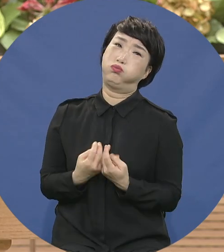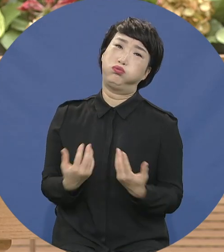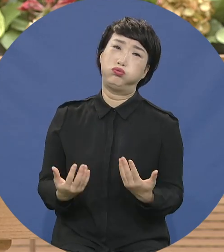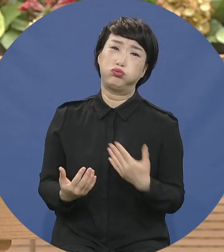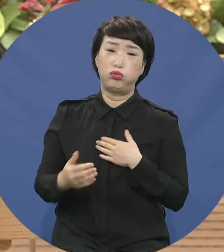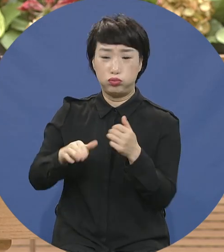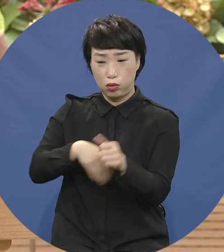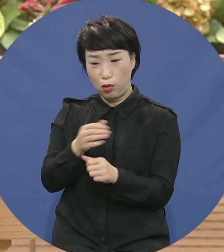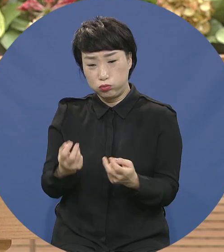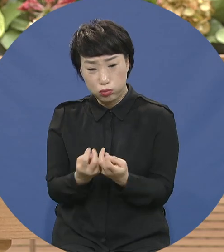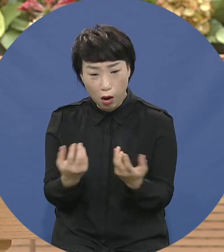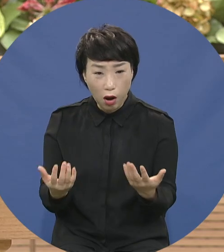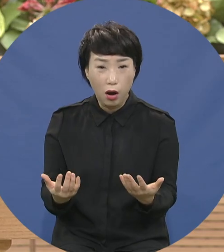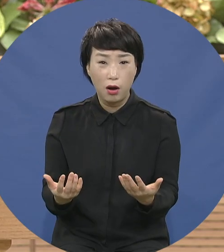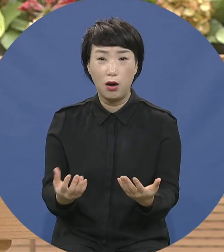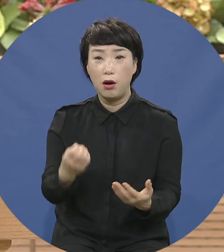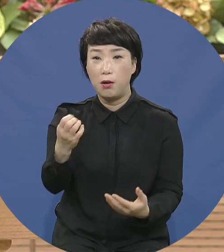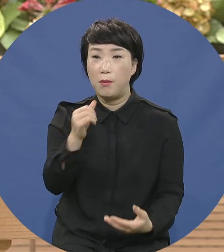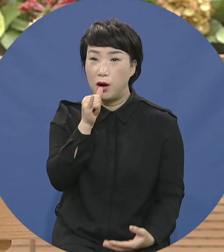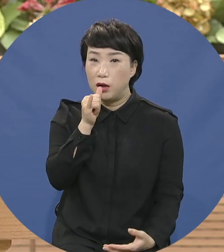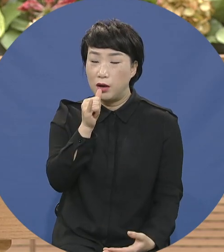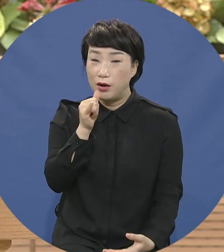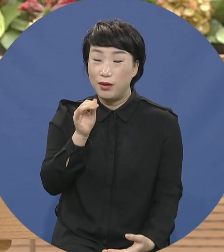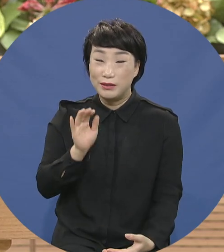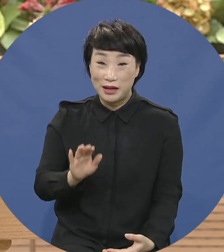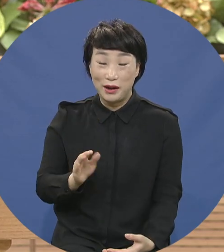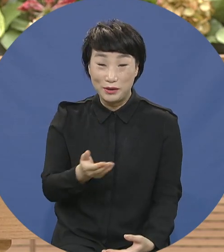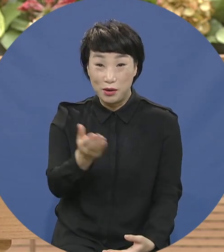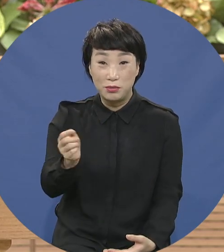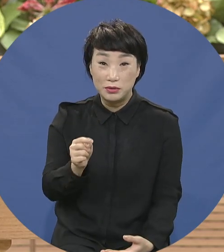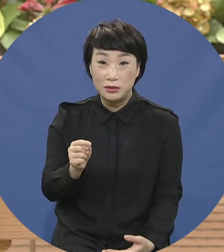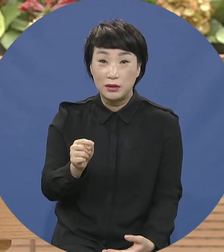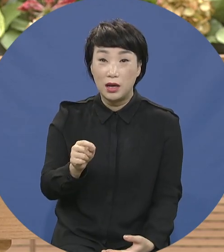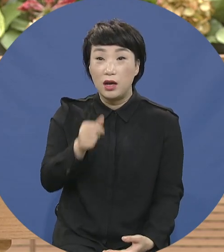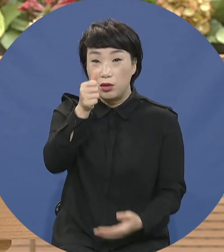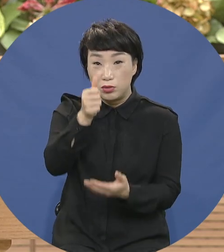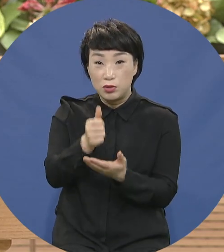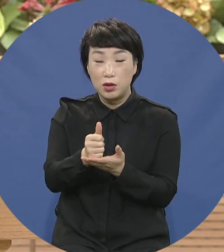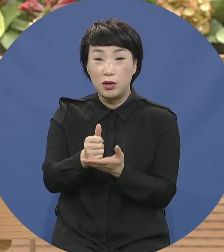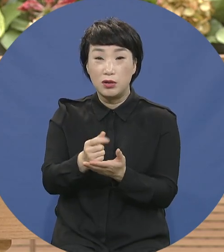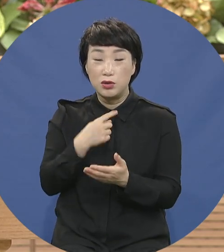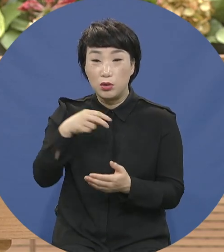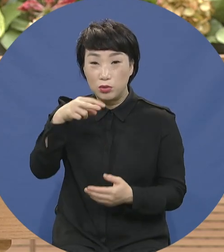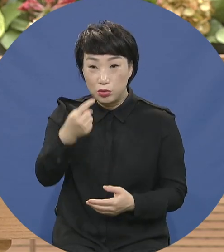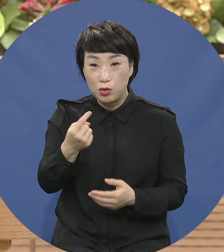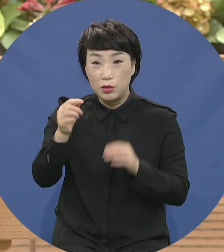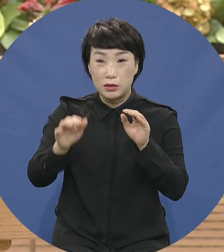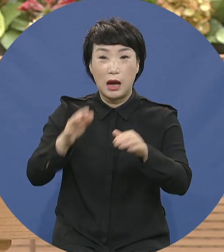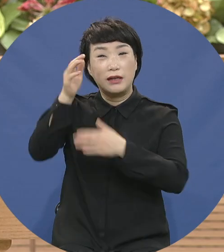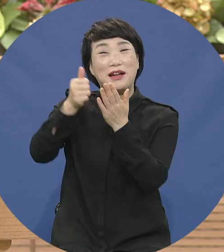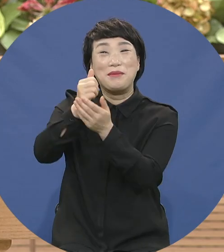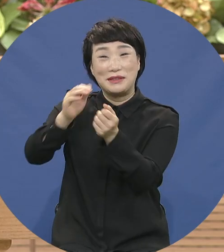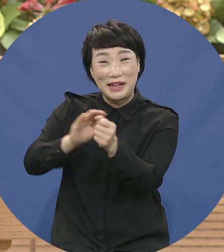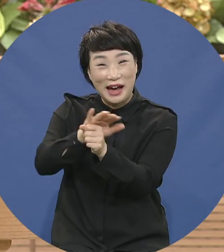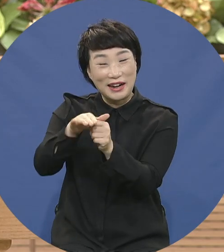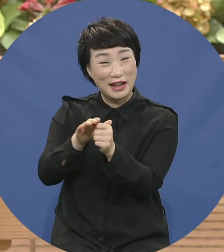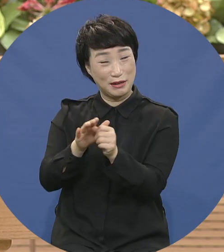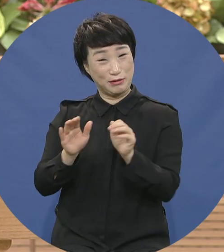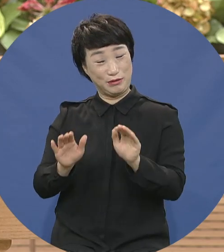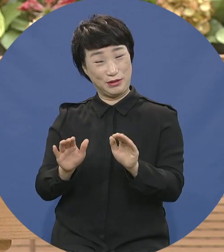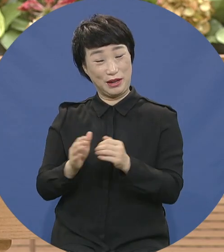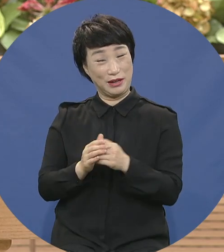그럴 수밖에 없었어. 이게 죄일지라도 하나님이